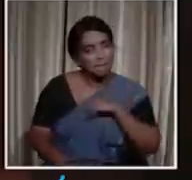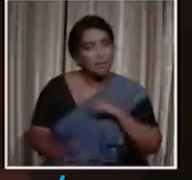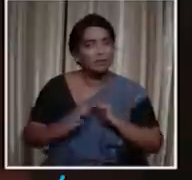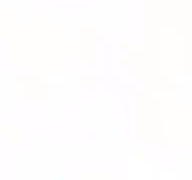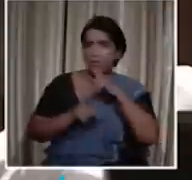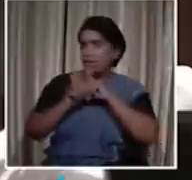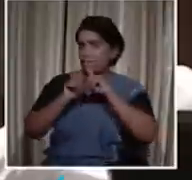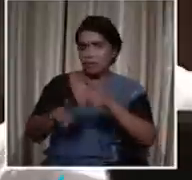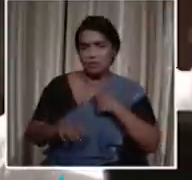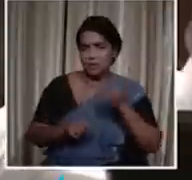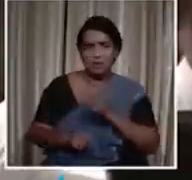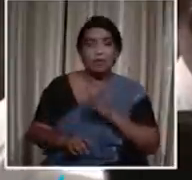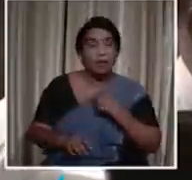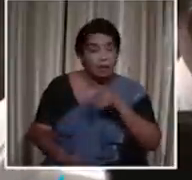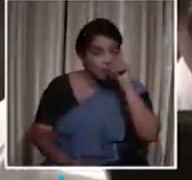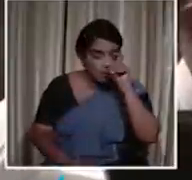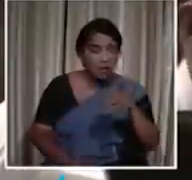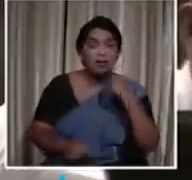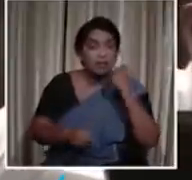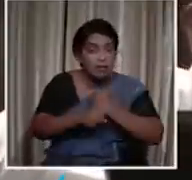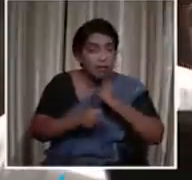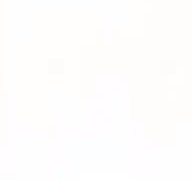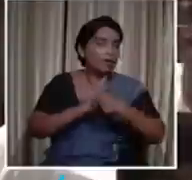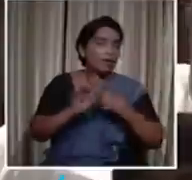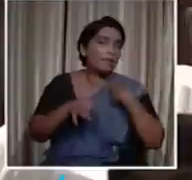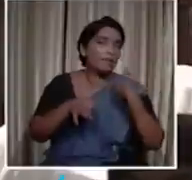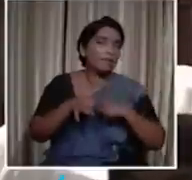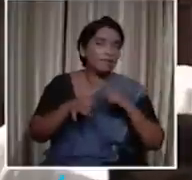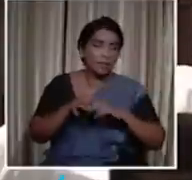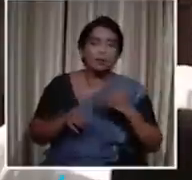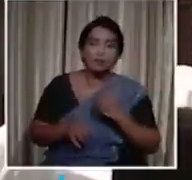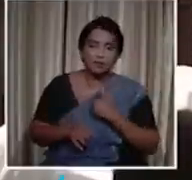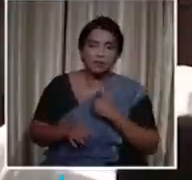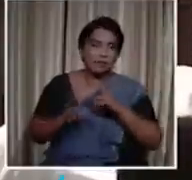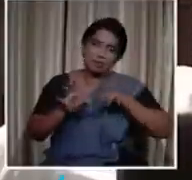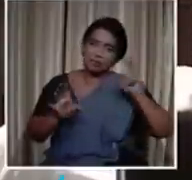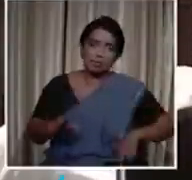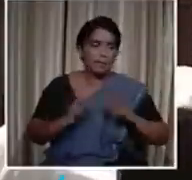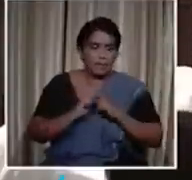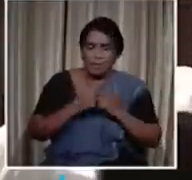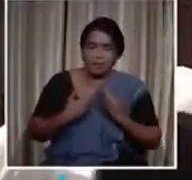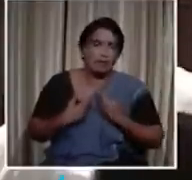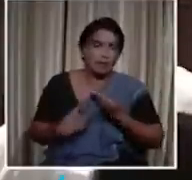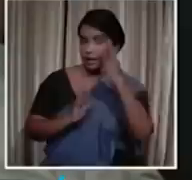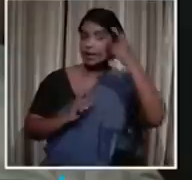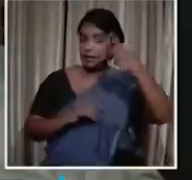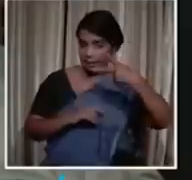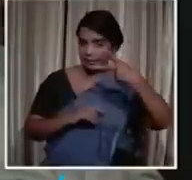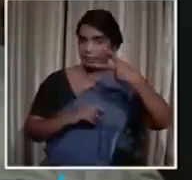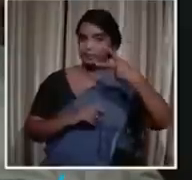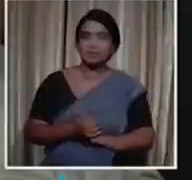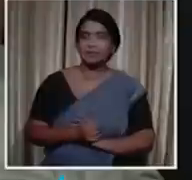කරනවා කියපු කාරණා. අපි බලන්නේ රාජ්‍ය වෙනුවෙන් මේ ප්‍රශ්න නියෝජනය කරන්න. ඒ නිසා මට එකෙන් අයින් වෙන්න පුළුවන් ඒක ගැන කිසිම ප්‍රශ්නයක් ඇතුව නෙමෙයි මම කියන්නේ.